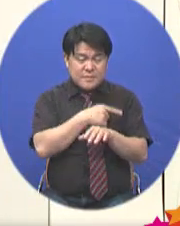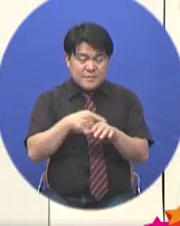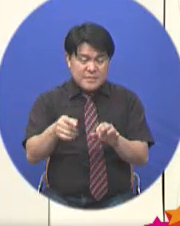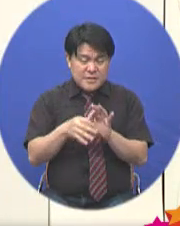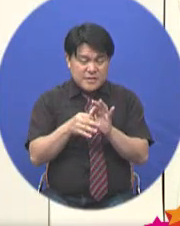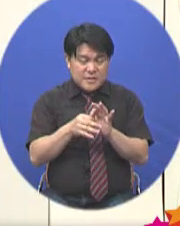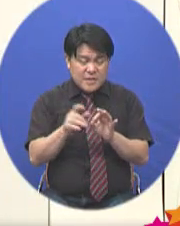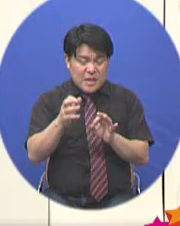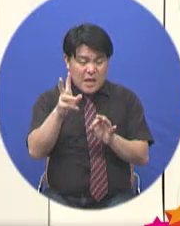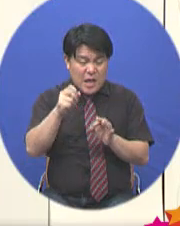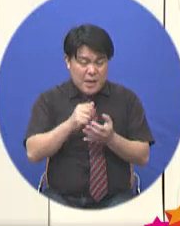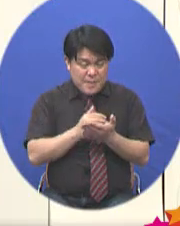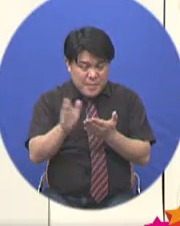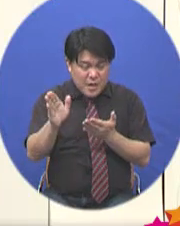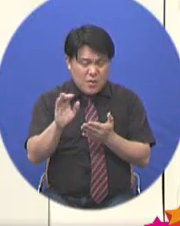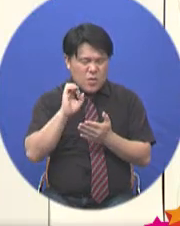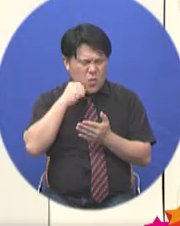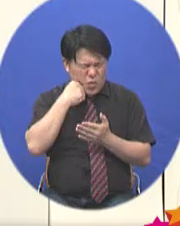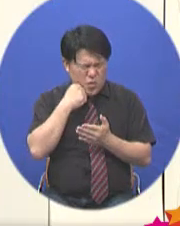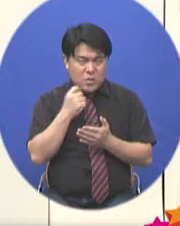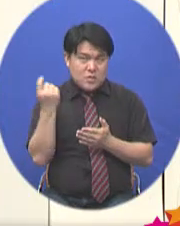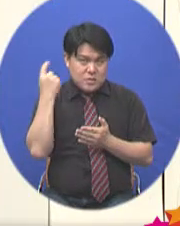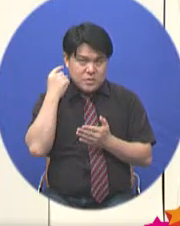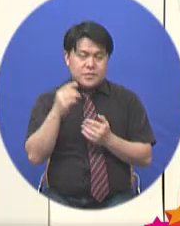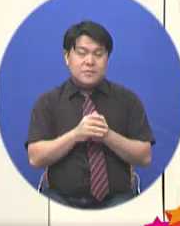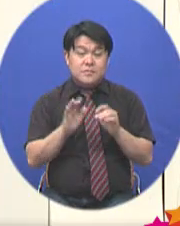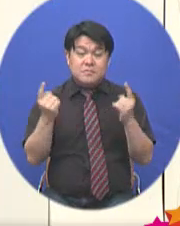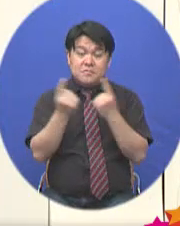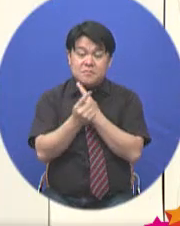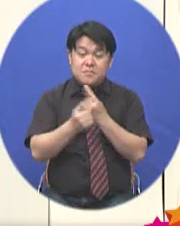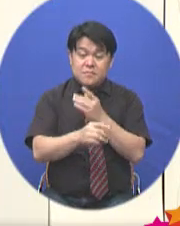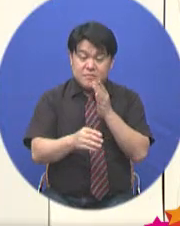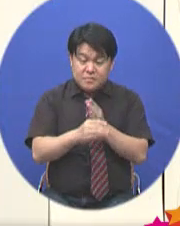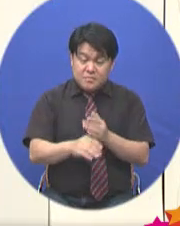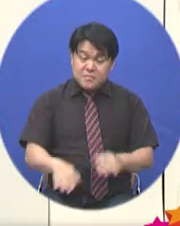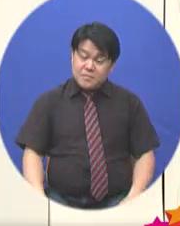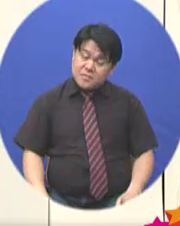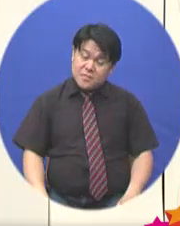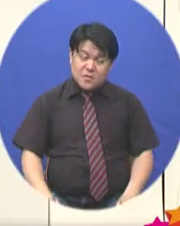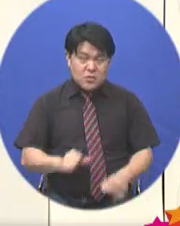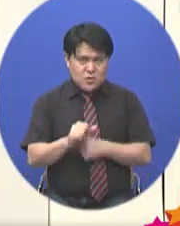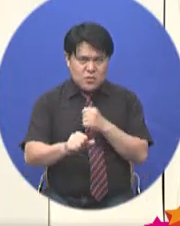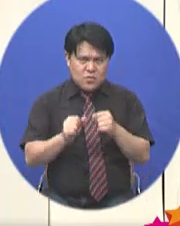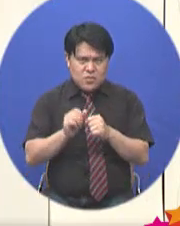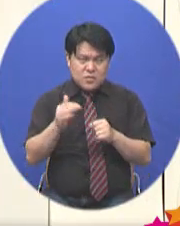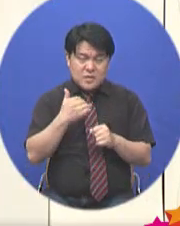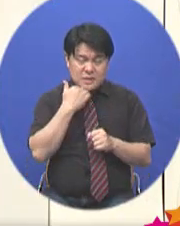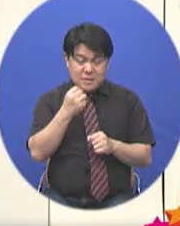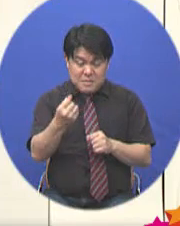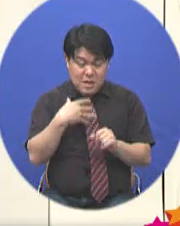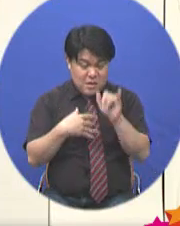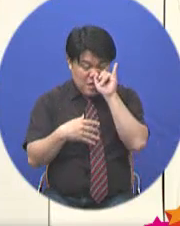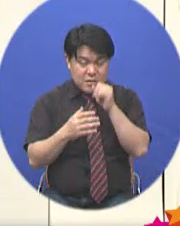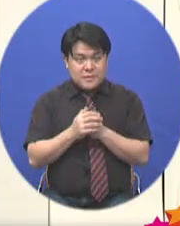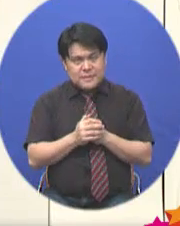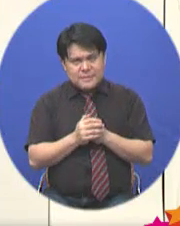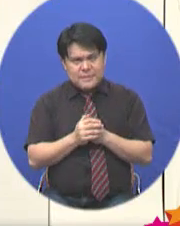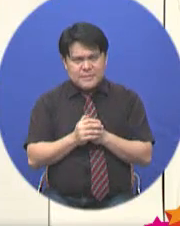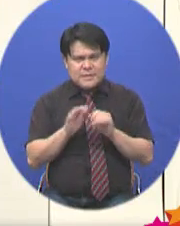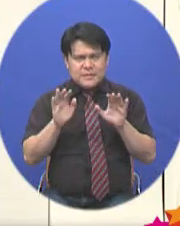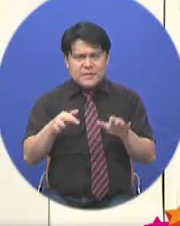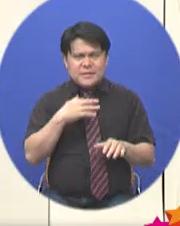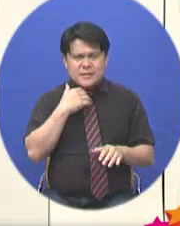않다고 제가 알고 있습니다. 예, 지금은 뭐 치료 중이라서 저 5년까지 기다려보라고 하는데 희망을